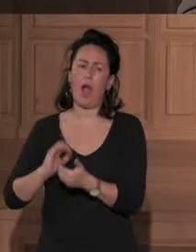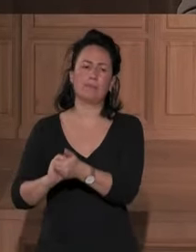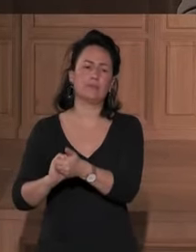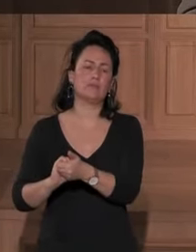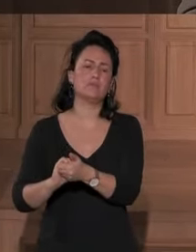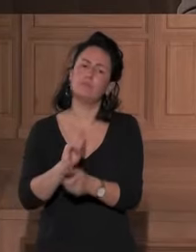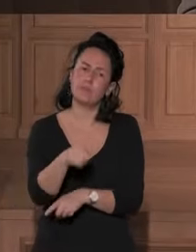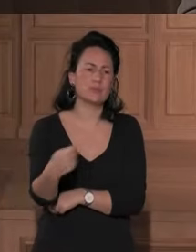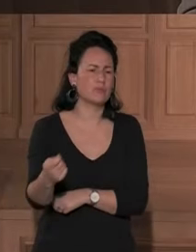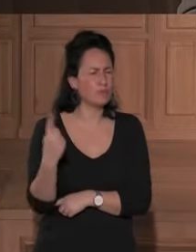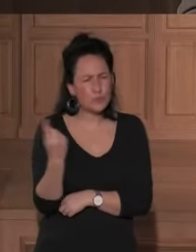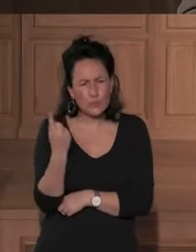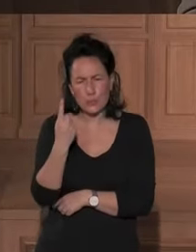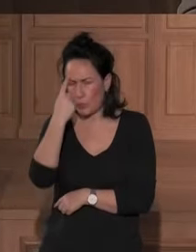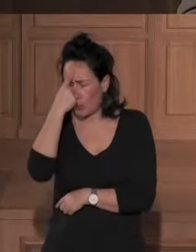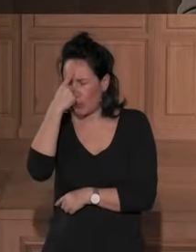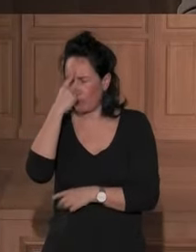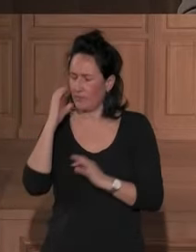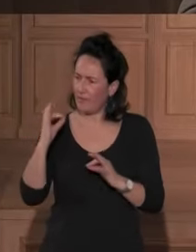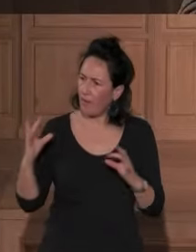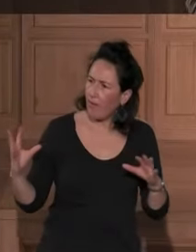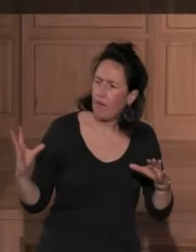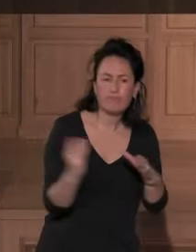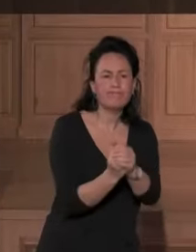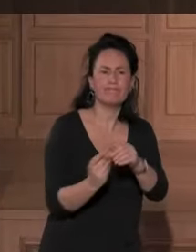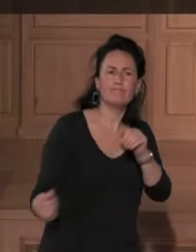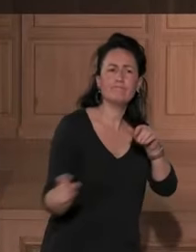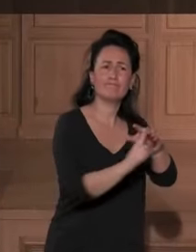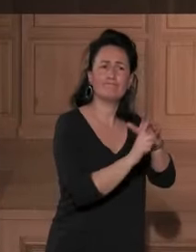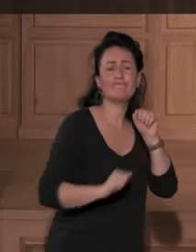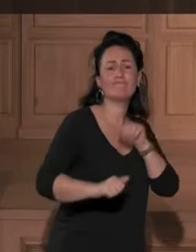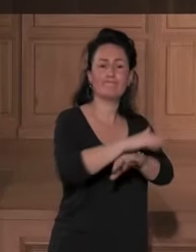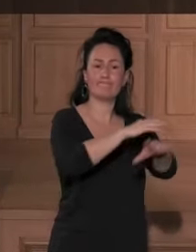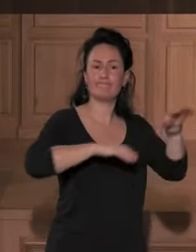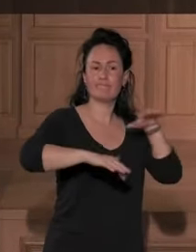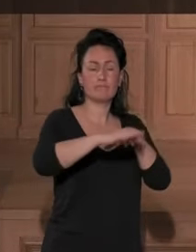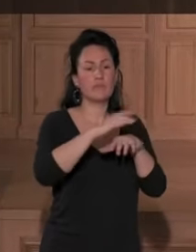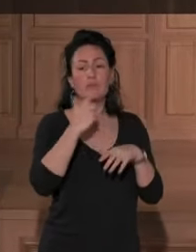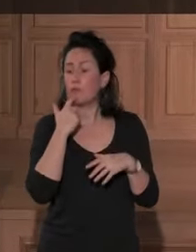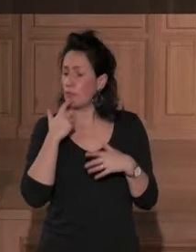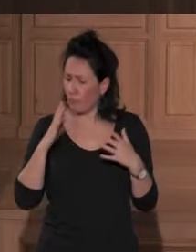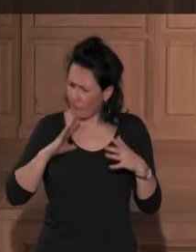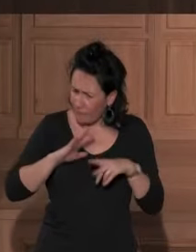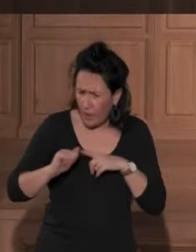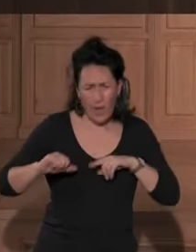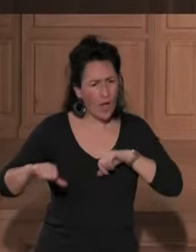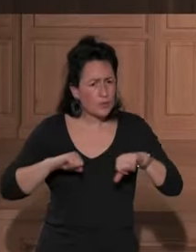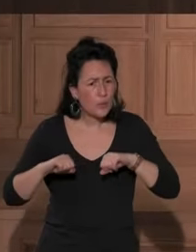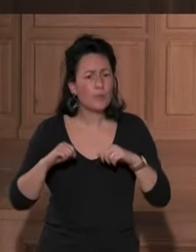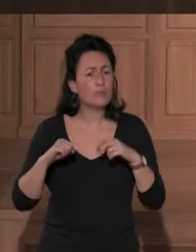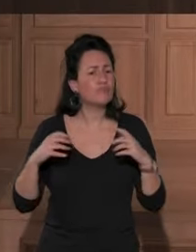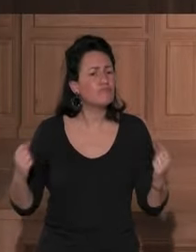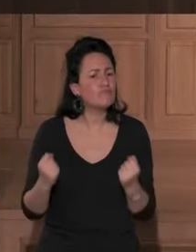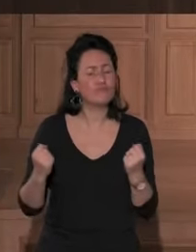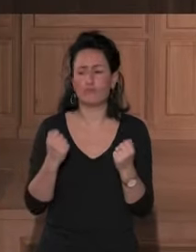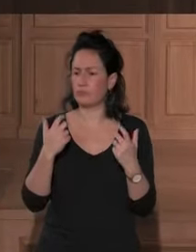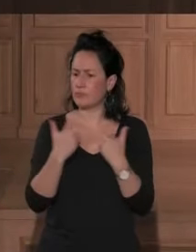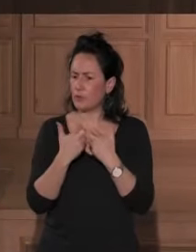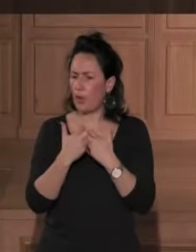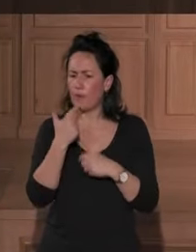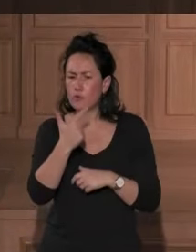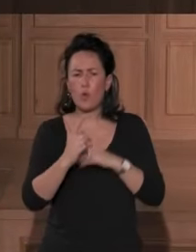sans qu'il y ait de l'inclusion. On va faire des actions, on va emmener deux classes de terminale sur un sujet ou sur un thème,